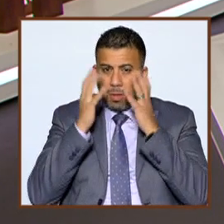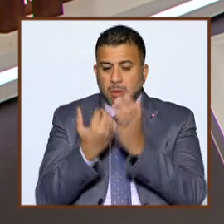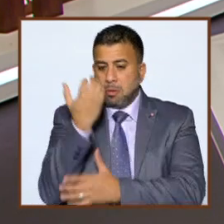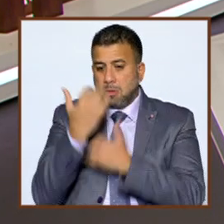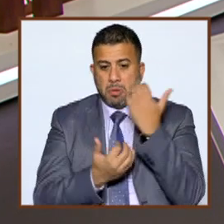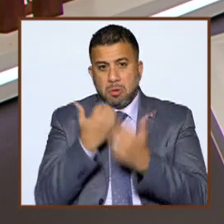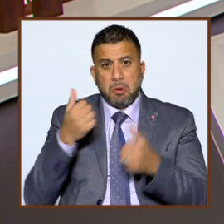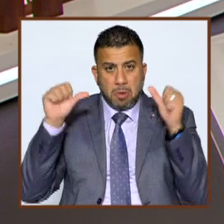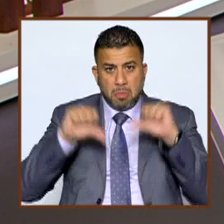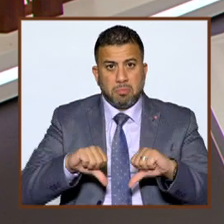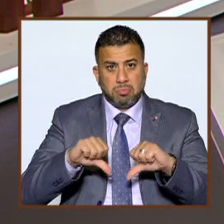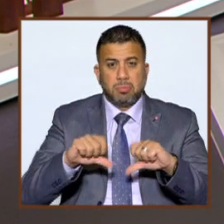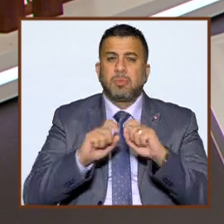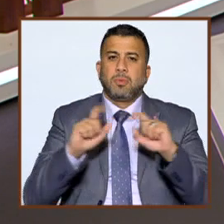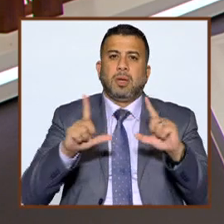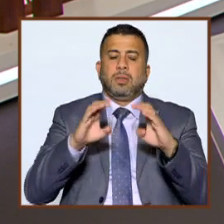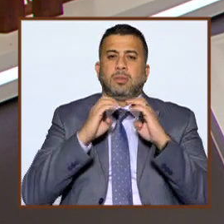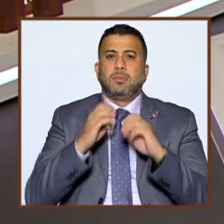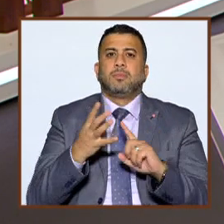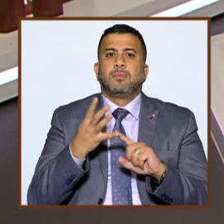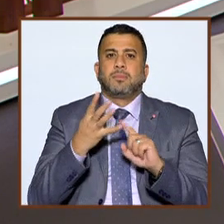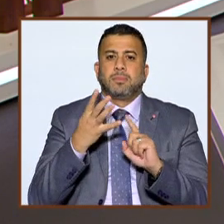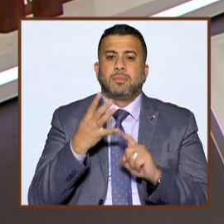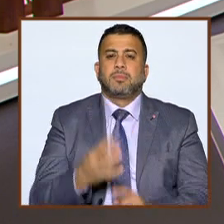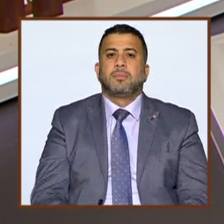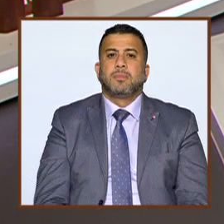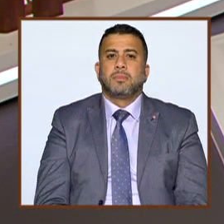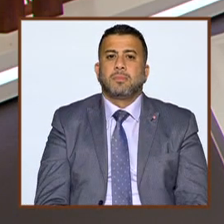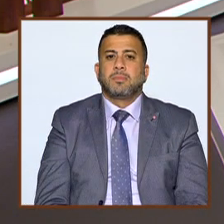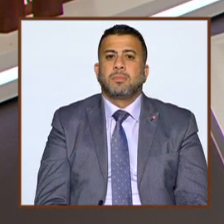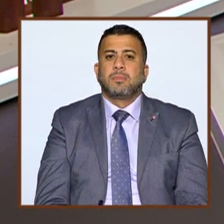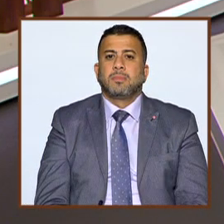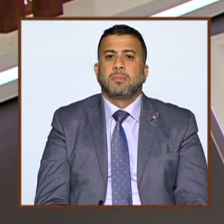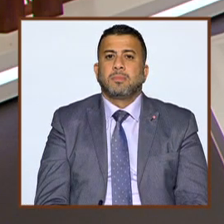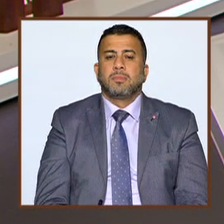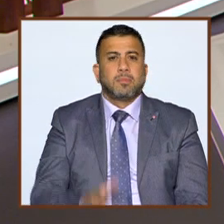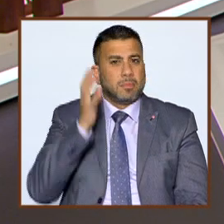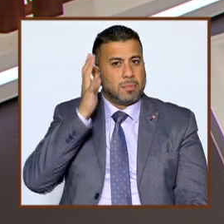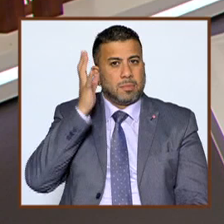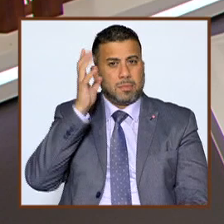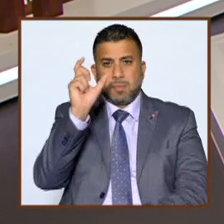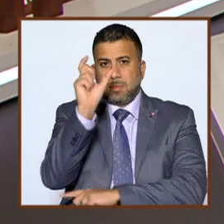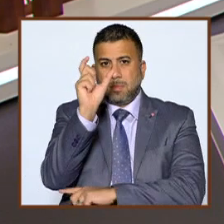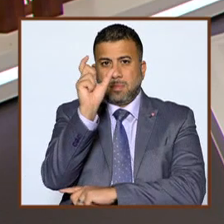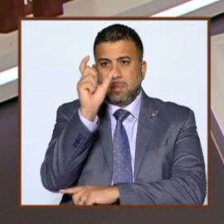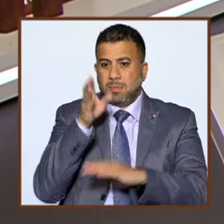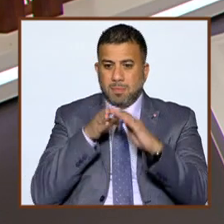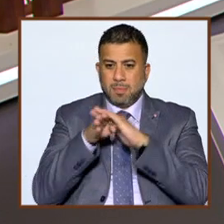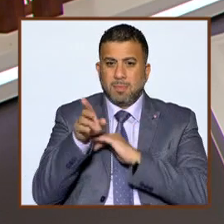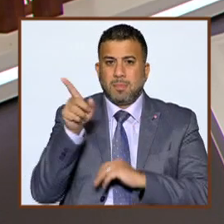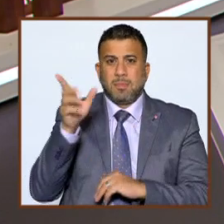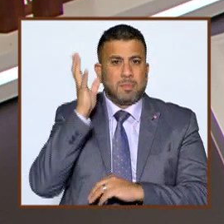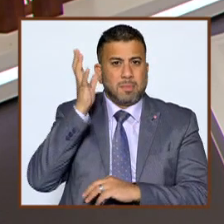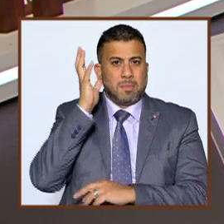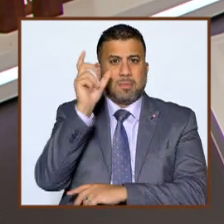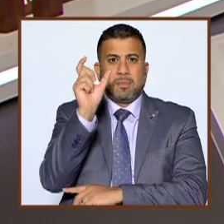طيب السؤال الرابع، بس يعني بالامس دخلت مسجد ما عرفت ان هذا مسجد